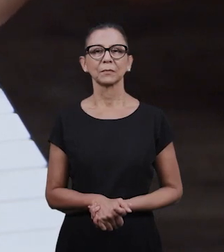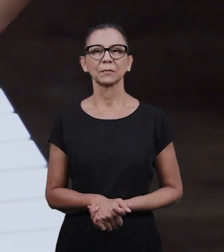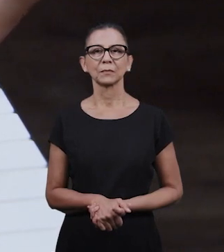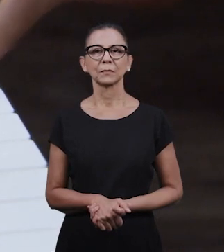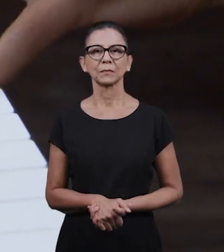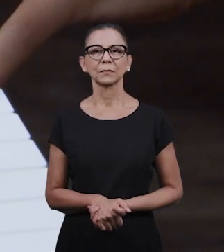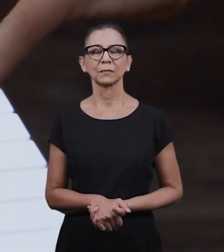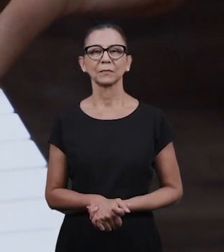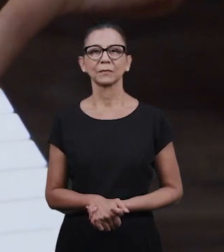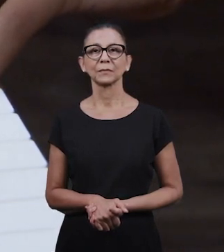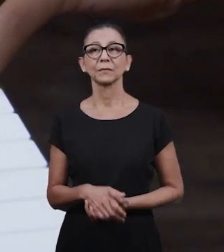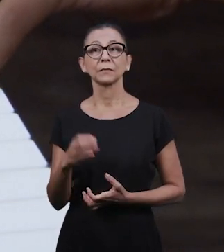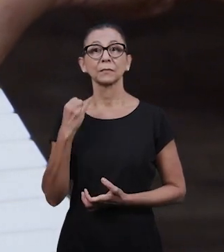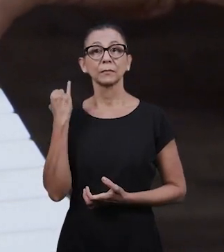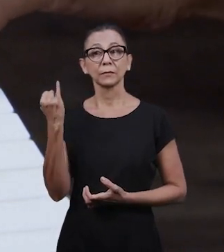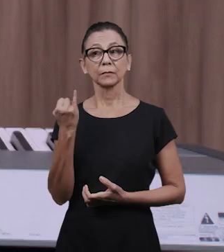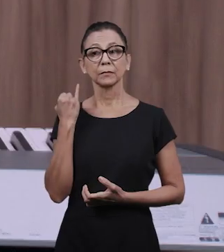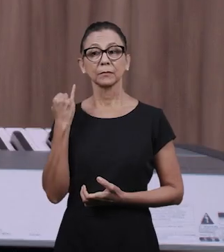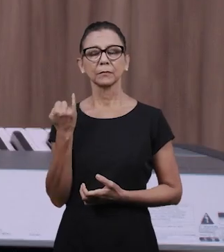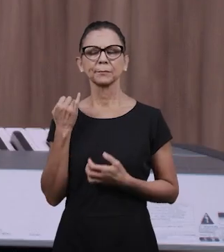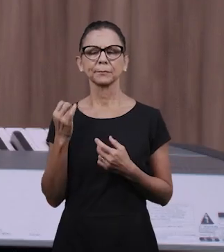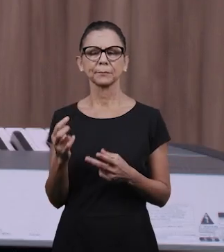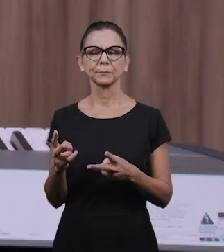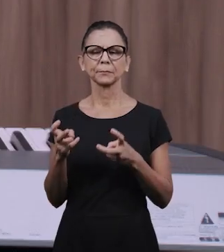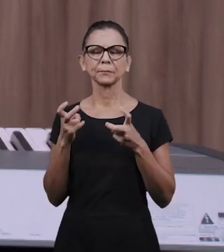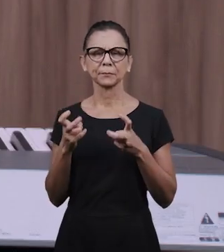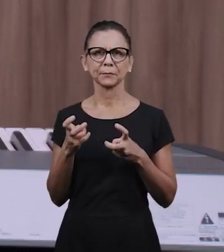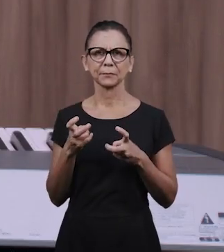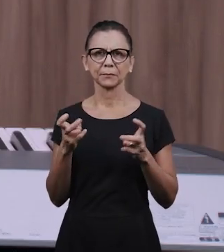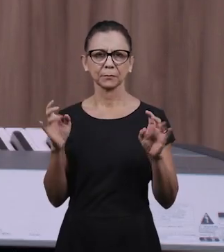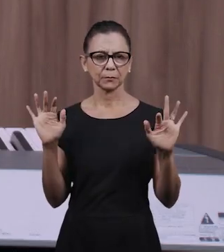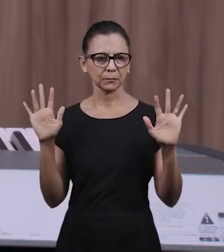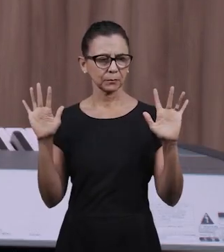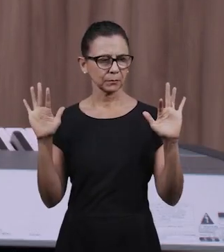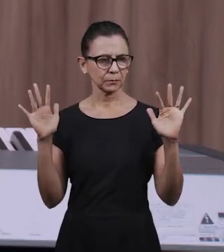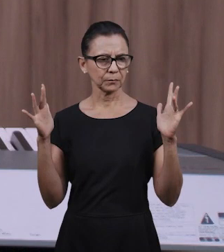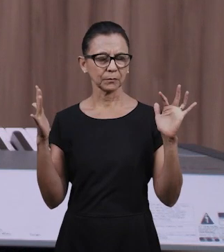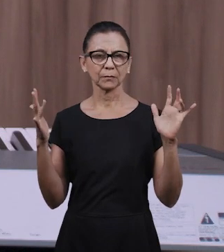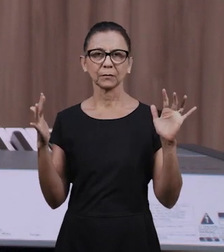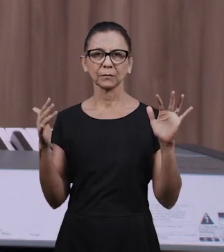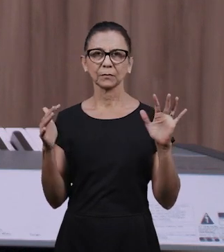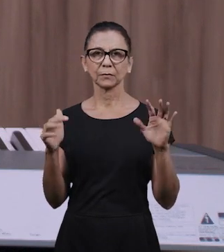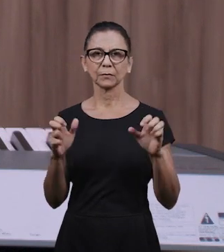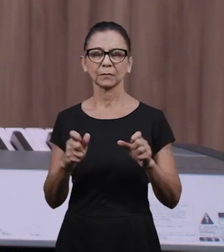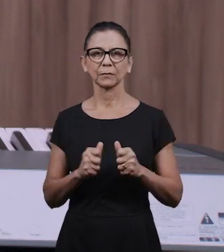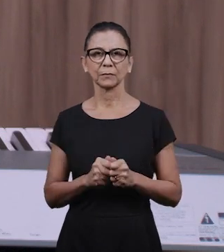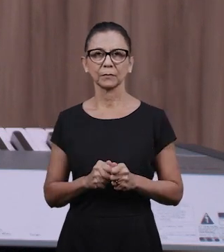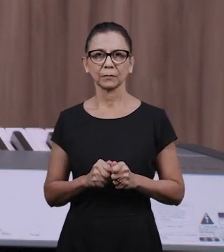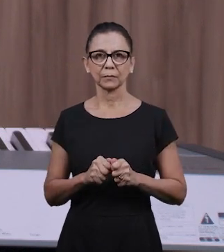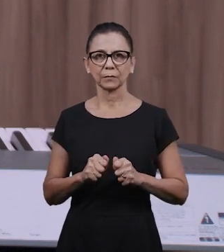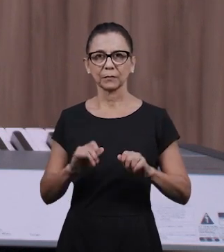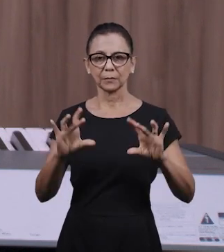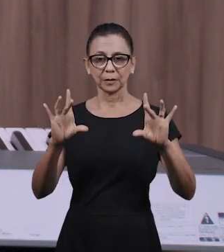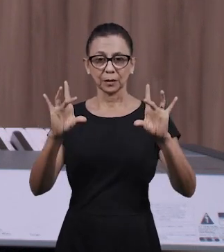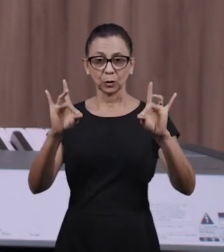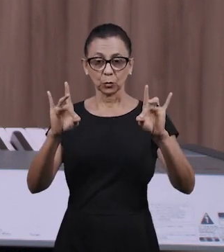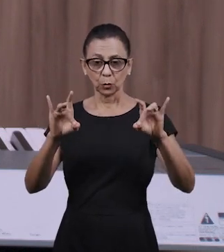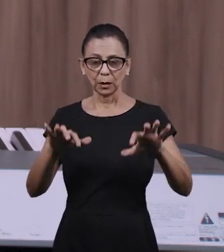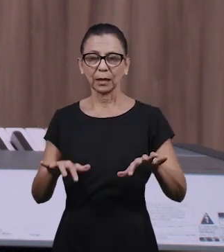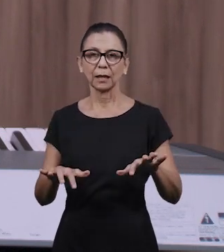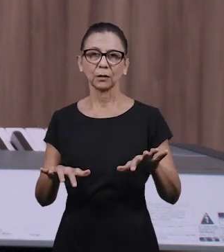2, 3, 4, 5. Il est important de s'apercevoir que votre main doit